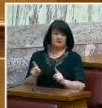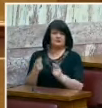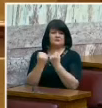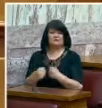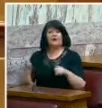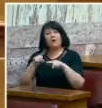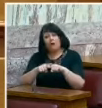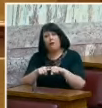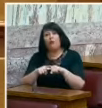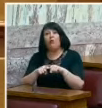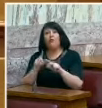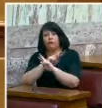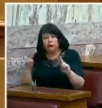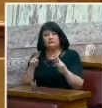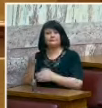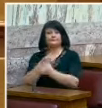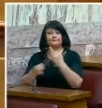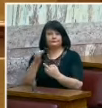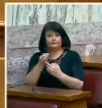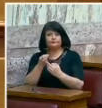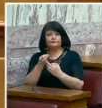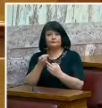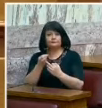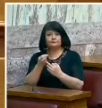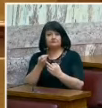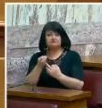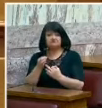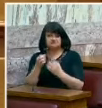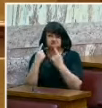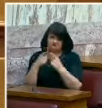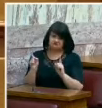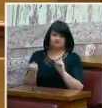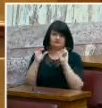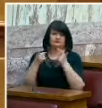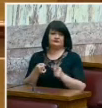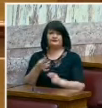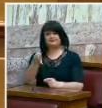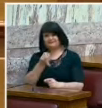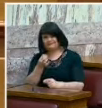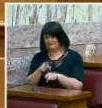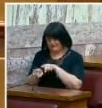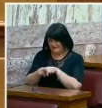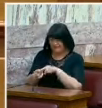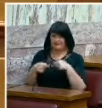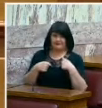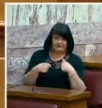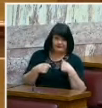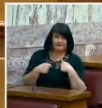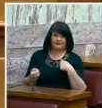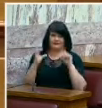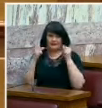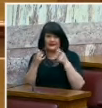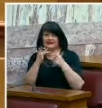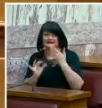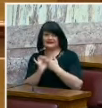Έλληνες τοποθετούνται ξεκάθαρα στα δεξιά της Νέας Δημοκρατίας. Άρα, αυτά περί εκλεκτικής συγγένειας μεταξύ της Νέας Δημοκρατίας και της